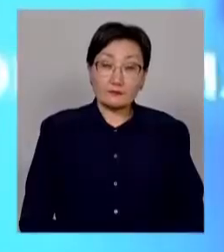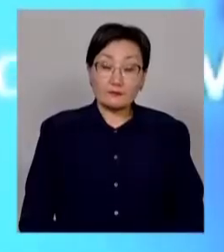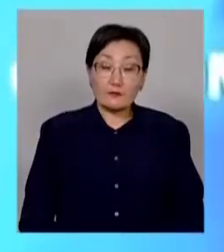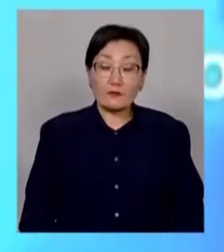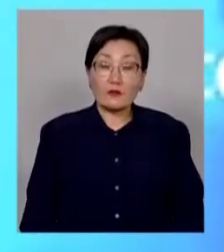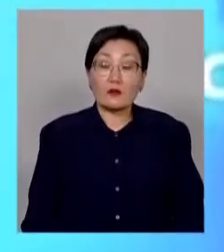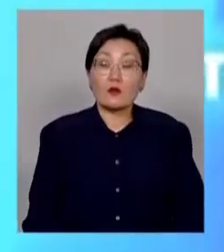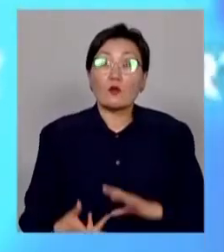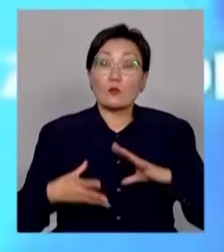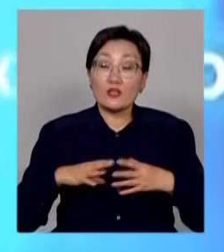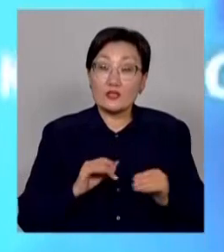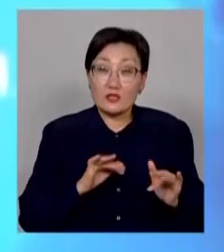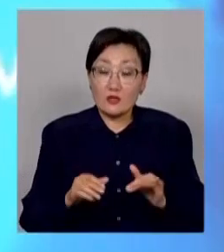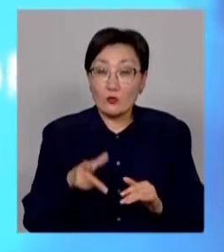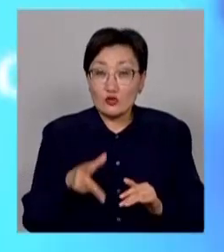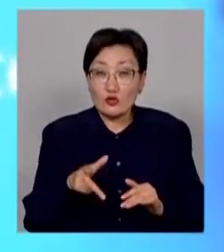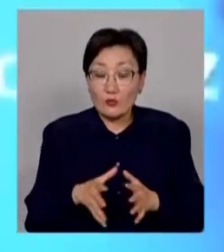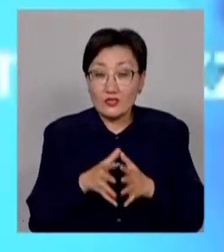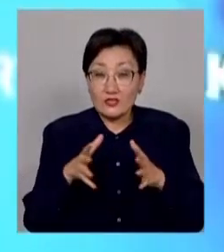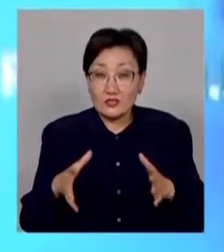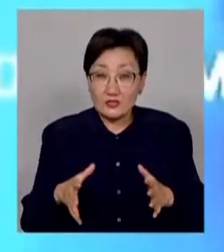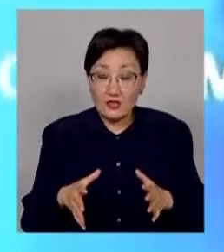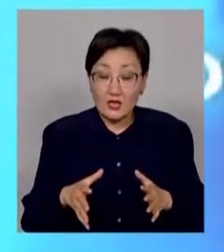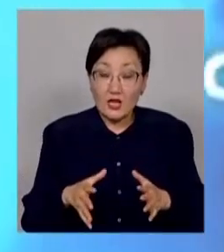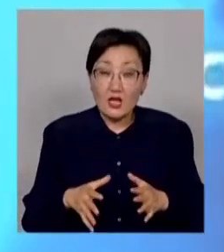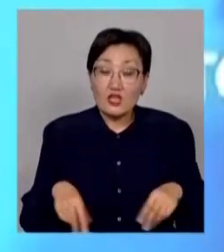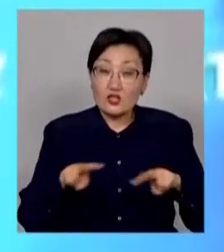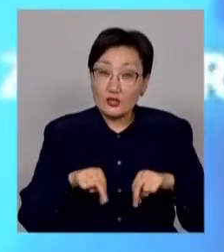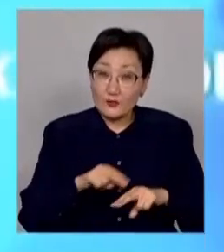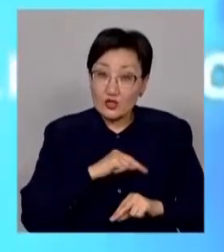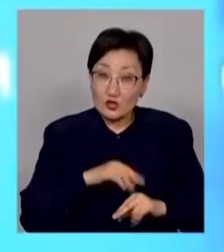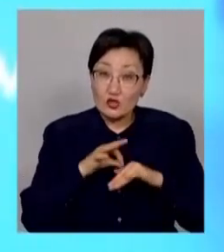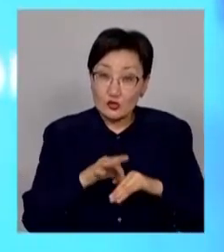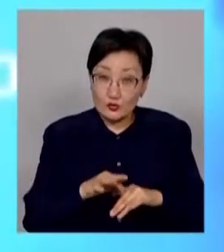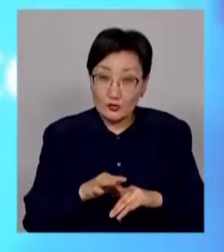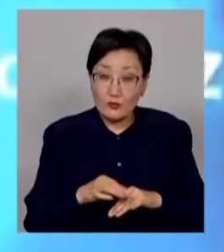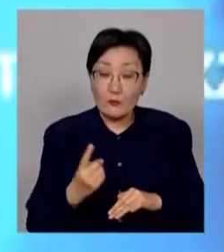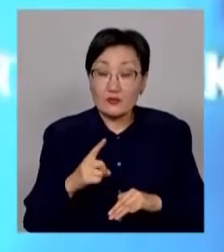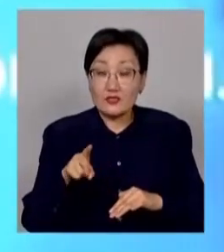Барлық істер бойынша 3000-нан астам сараптамалар жүргізілді.